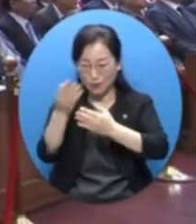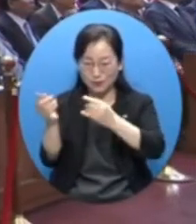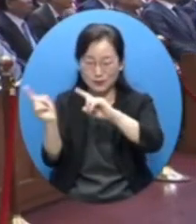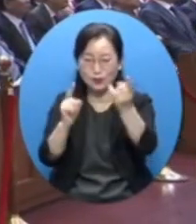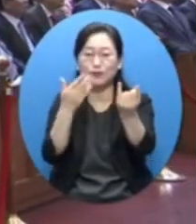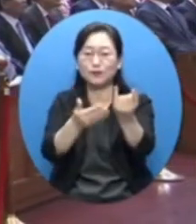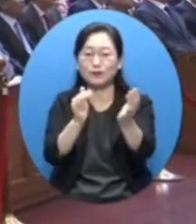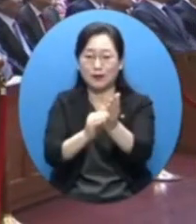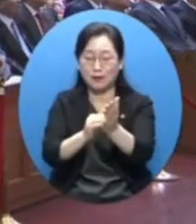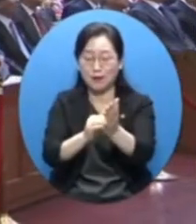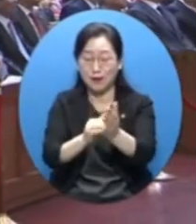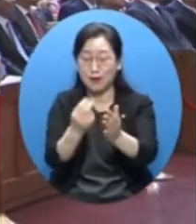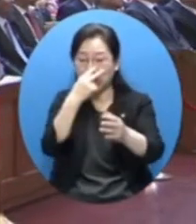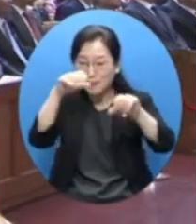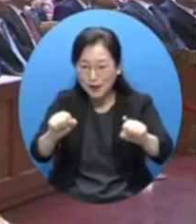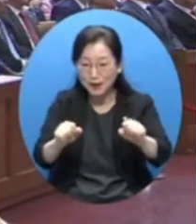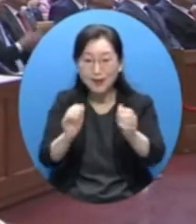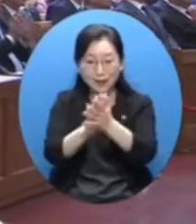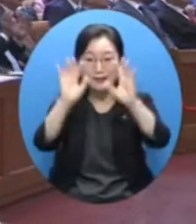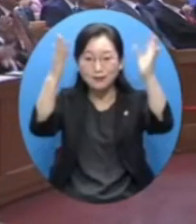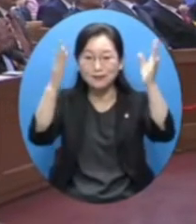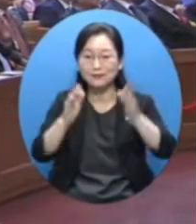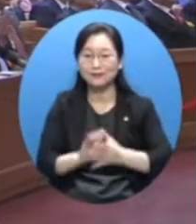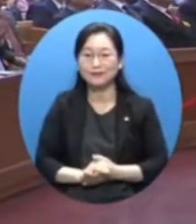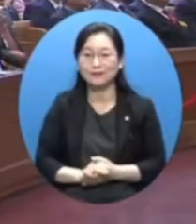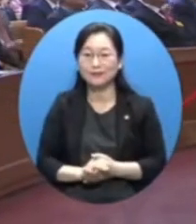그 다시 살아났습니다 할렐루야